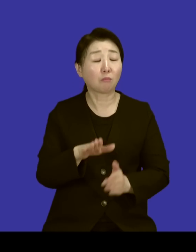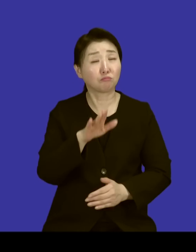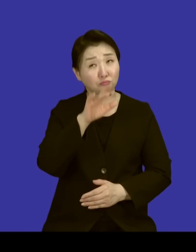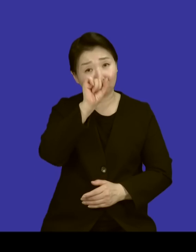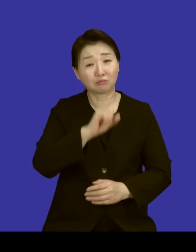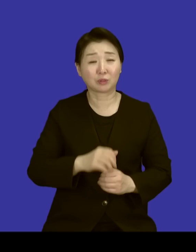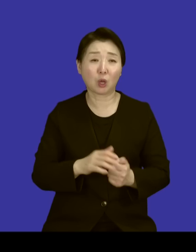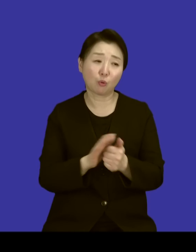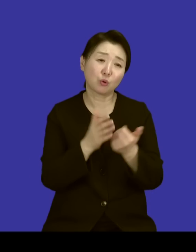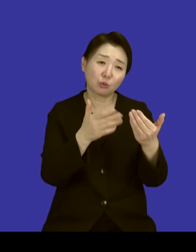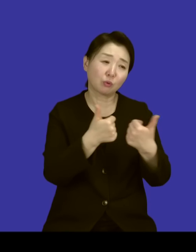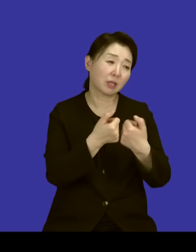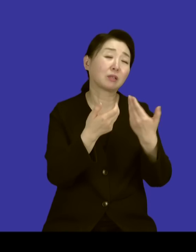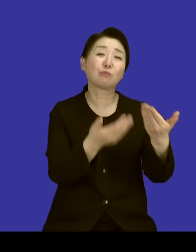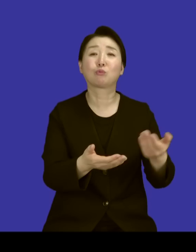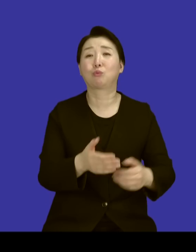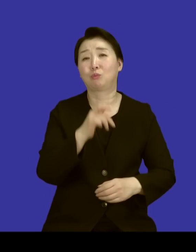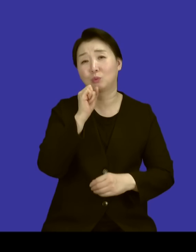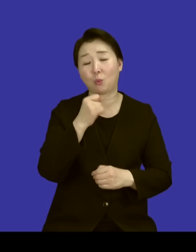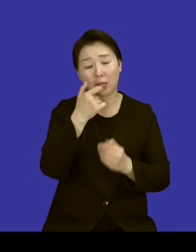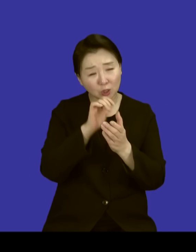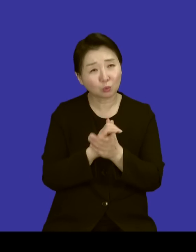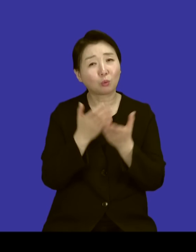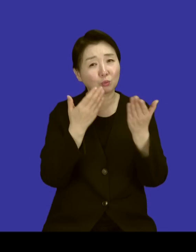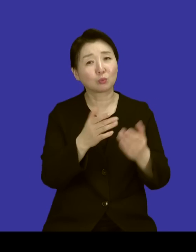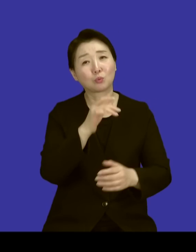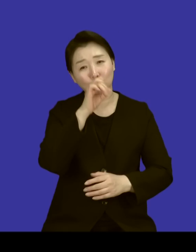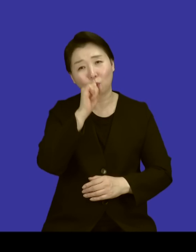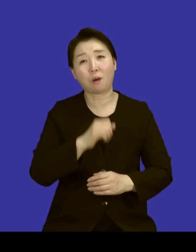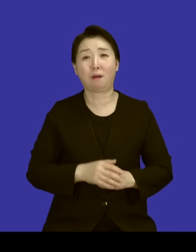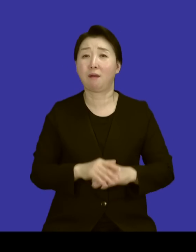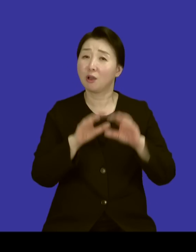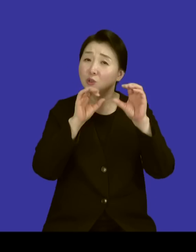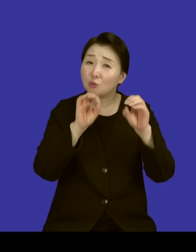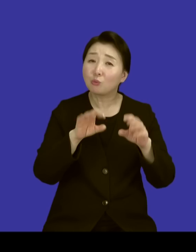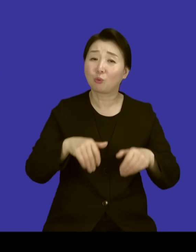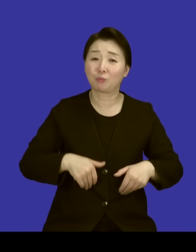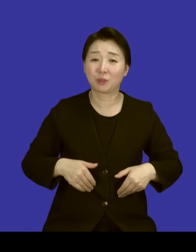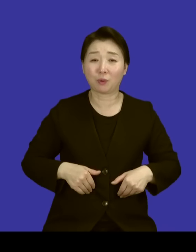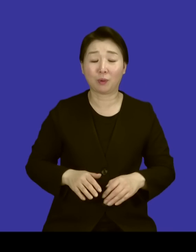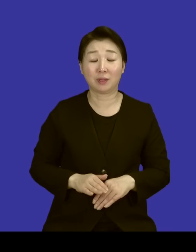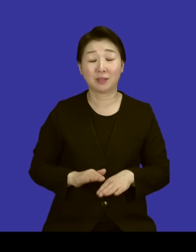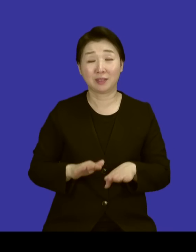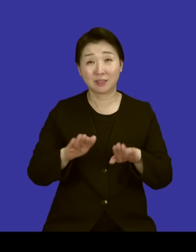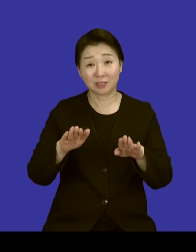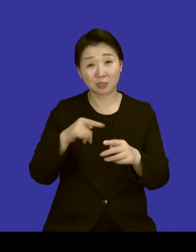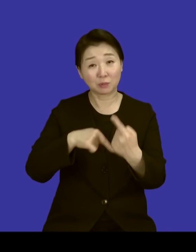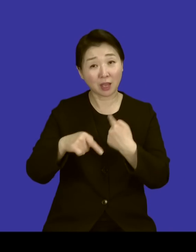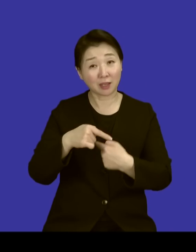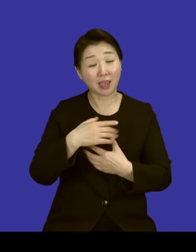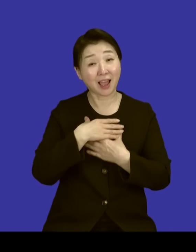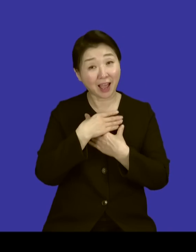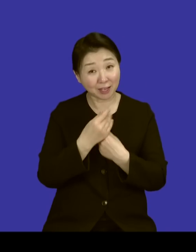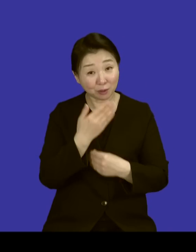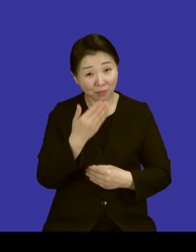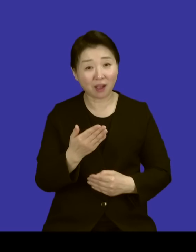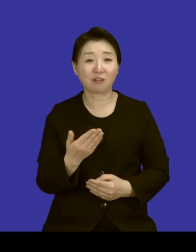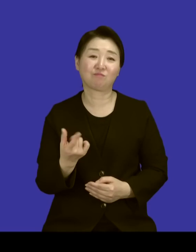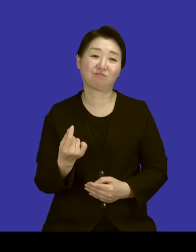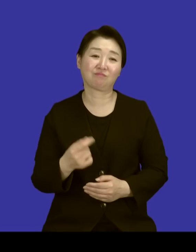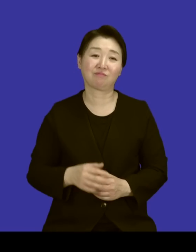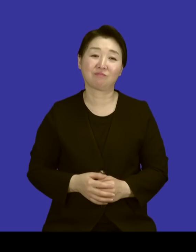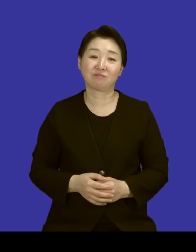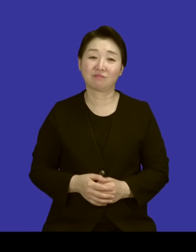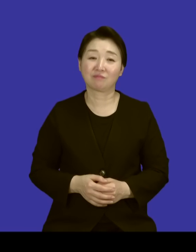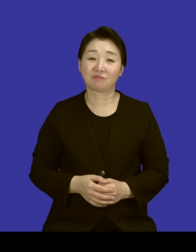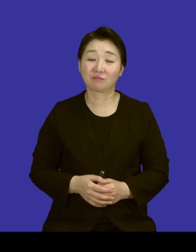예. 위로해주고 상담해주고 예. 기도해주고 전도하고. 그럼 이제 좀 안정적으로 자리를 잡으신 거죠? 그렇죠. 네. 예. 뭐